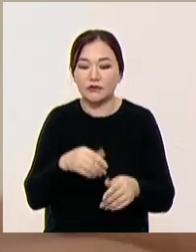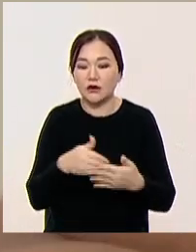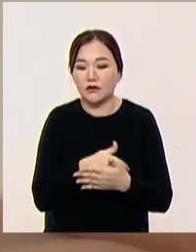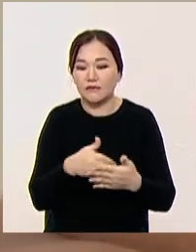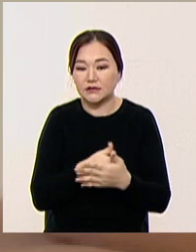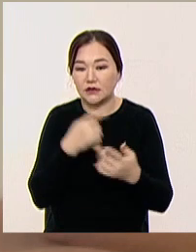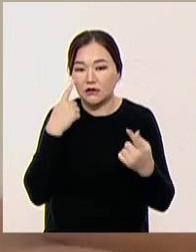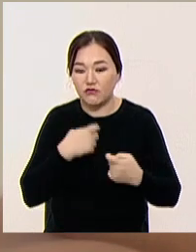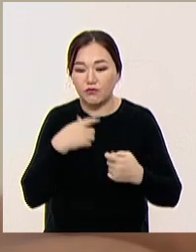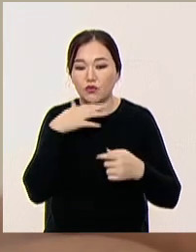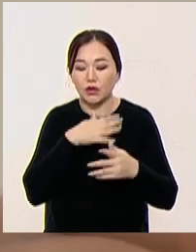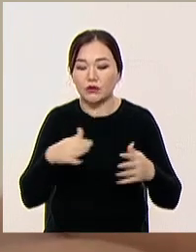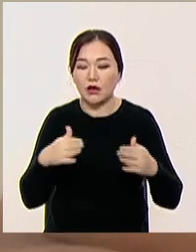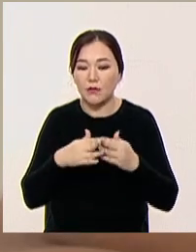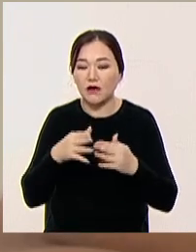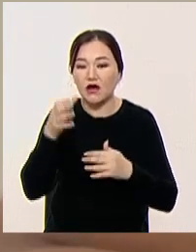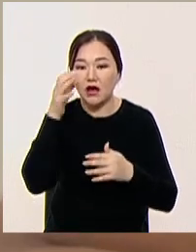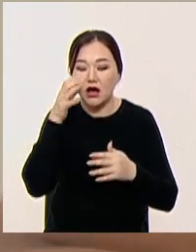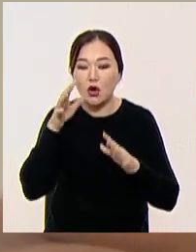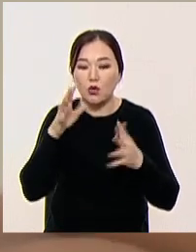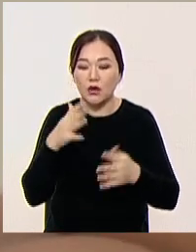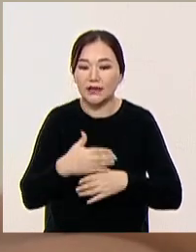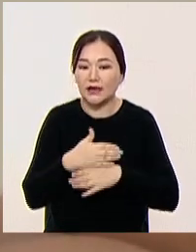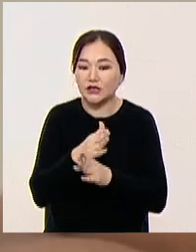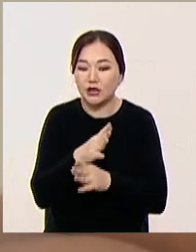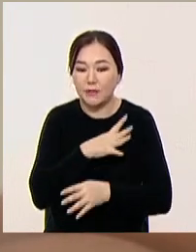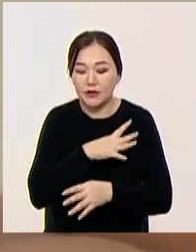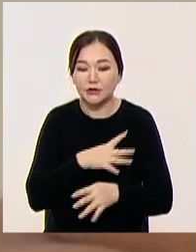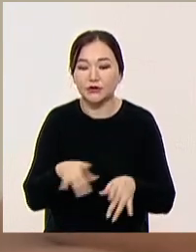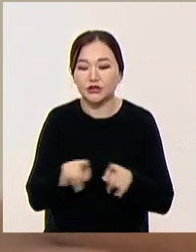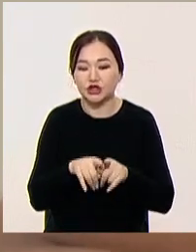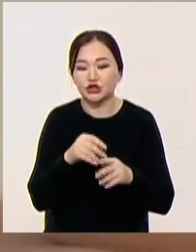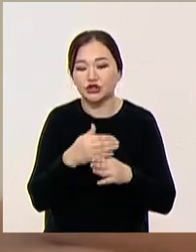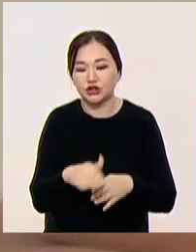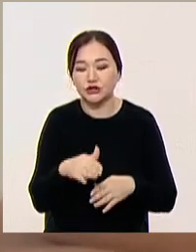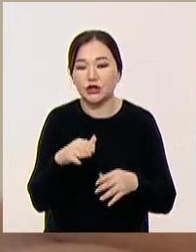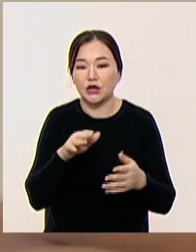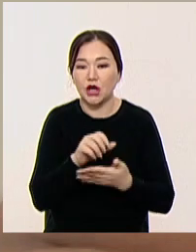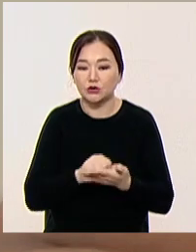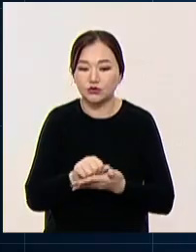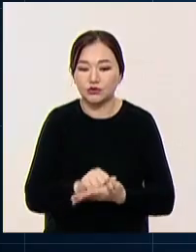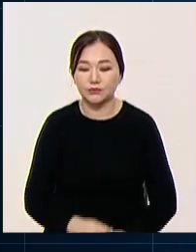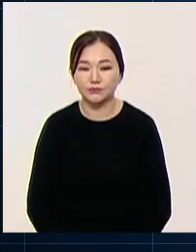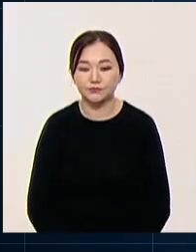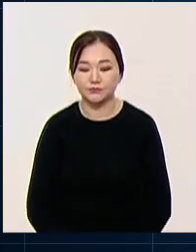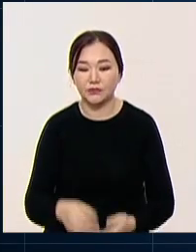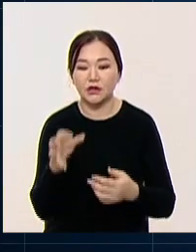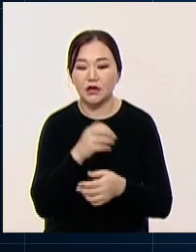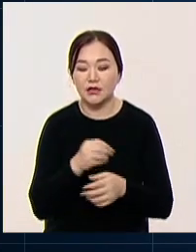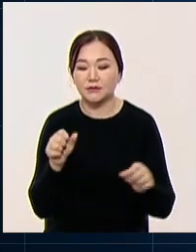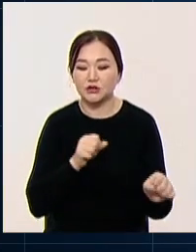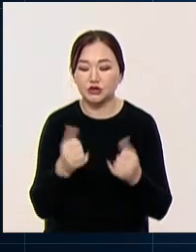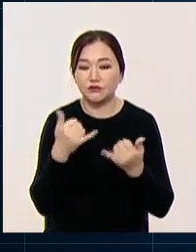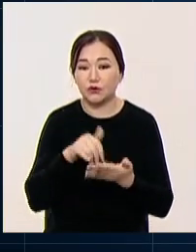говорят, что во многих домах образовались трещины, а также частичные разрушения. Землетрясение